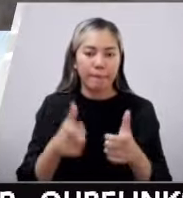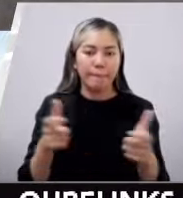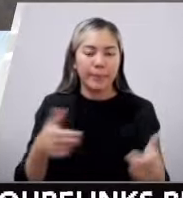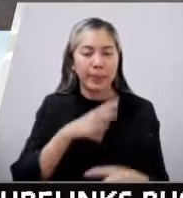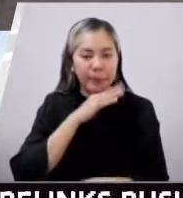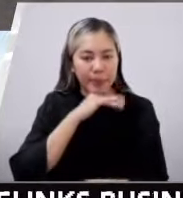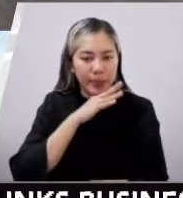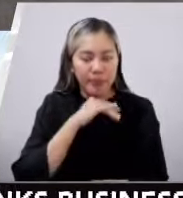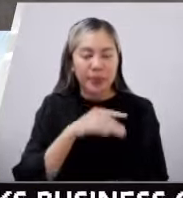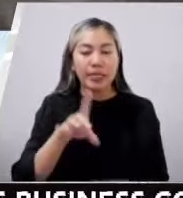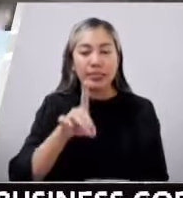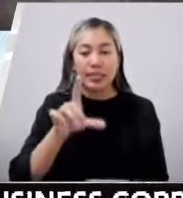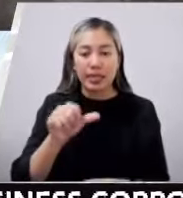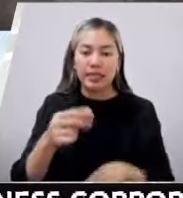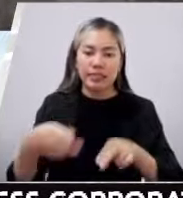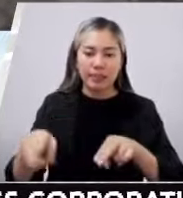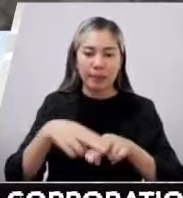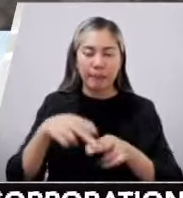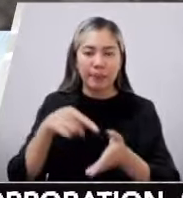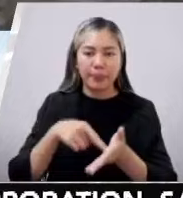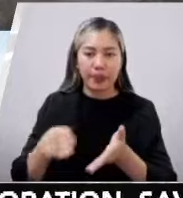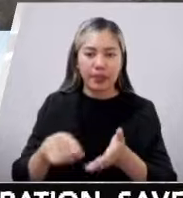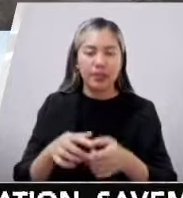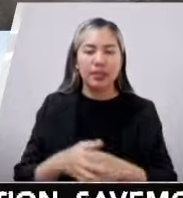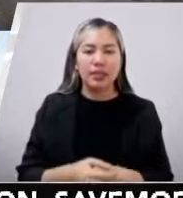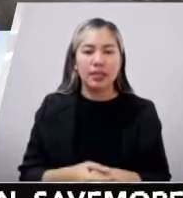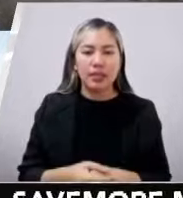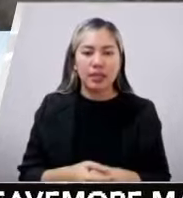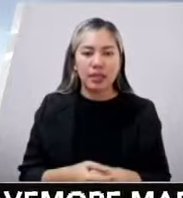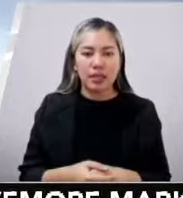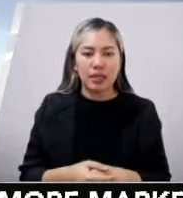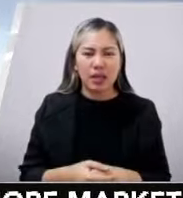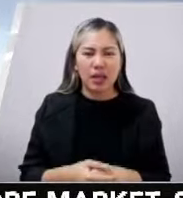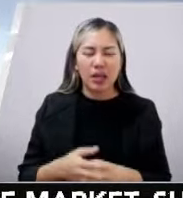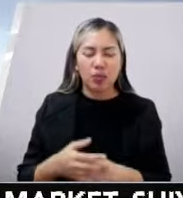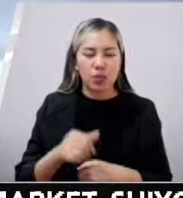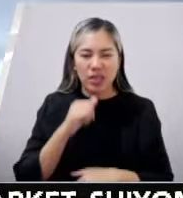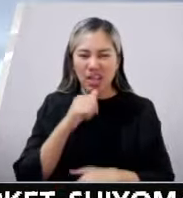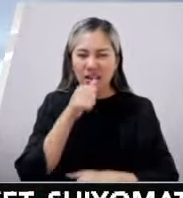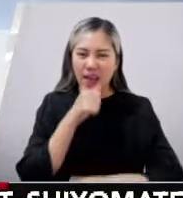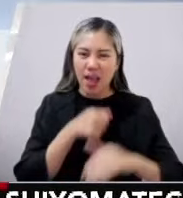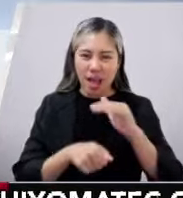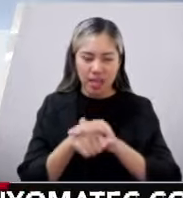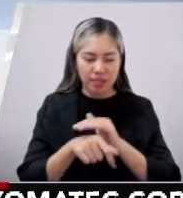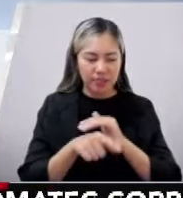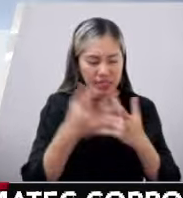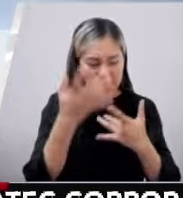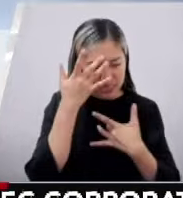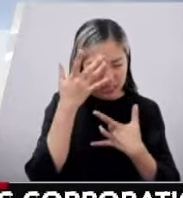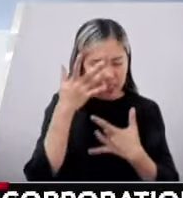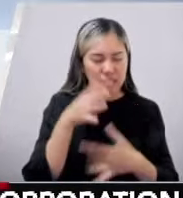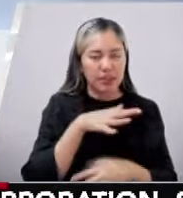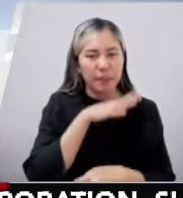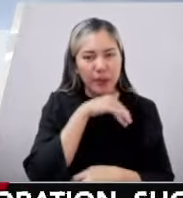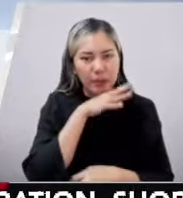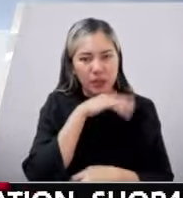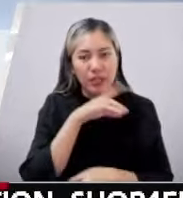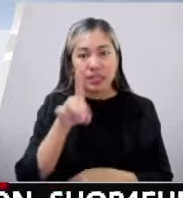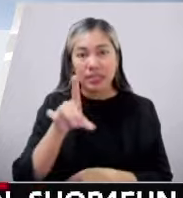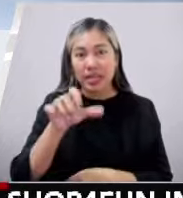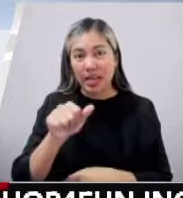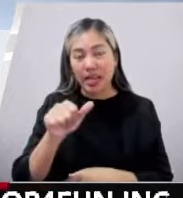ang bayad para hindi na ipuslit ang mga may sakit na baboy. Inaasahan ng DA na sa susunod na linggo